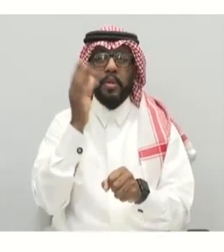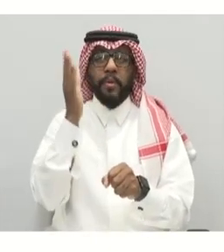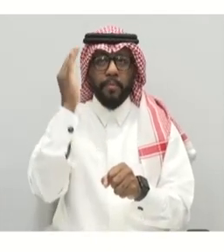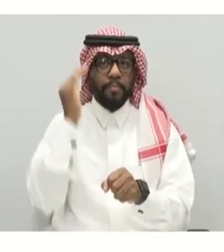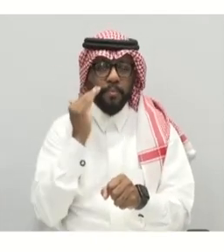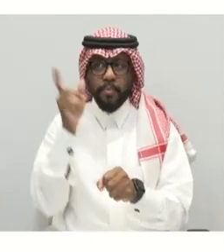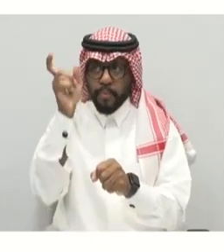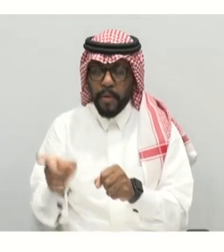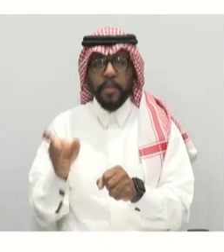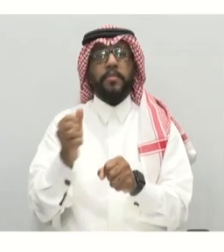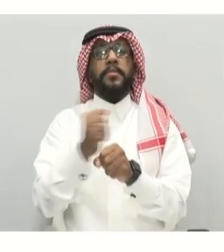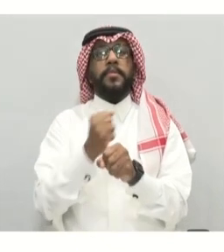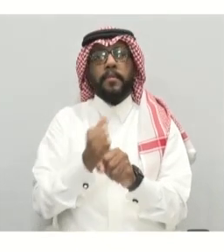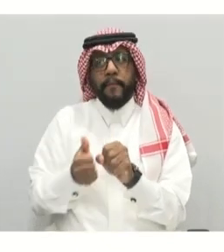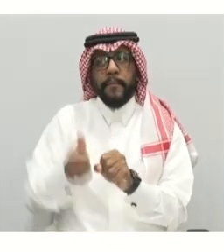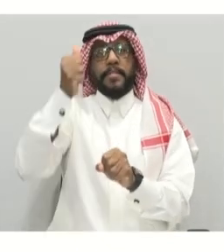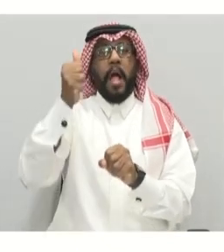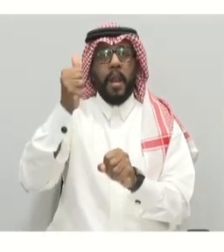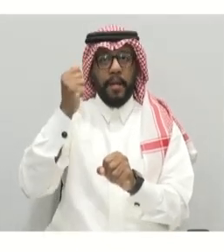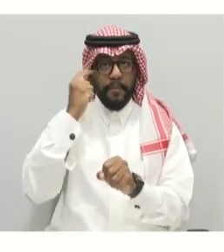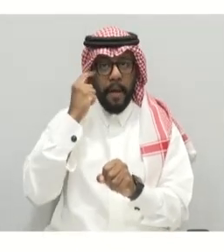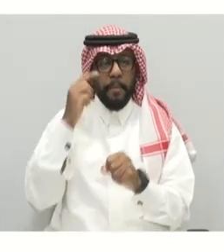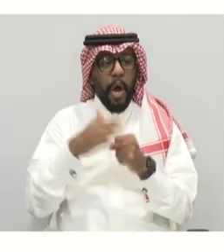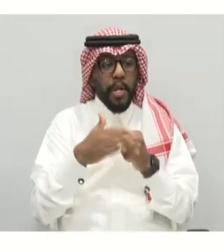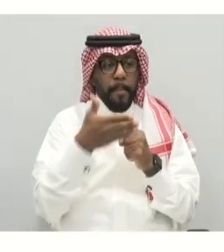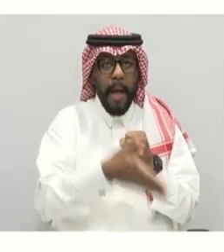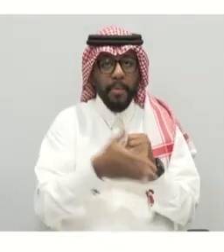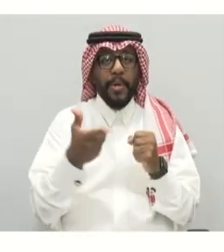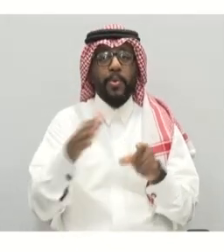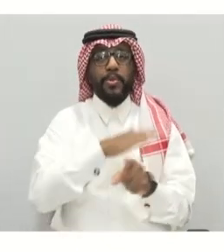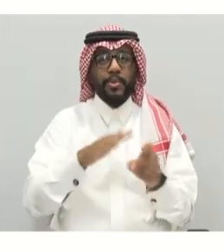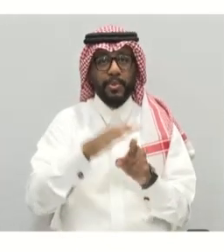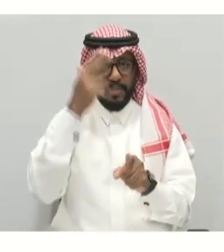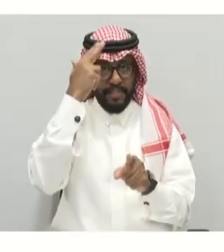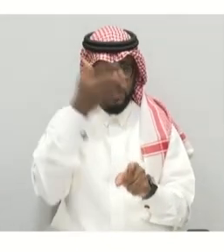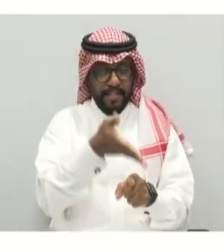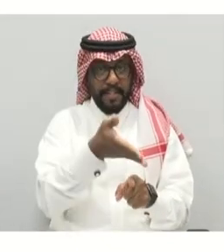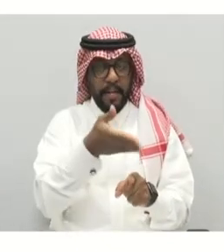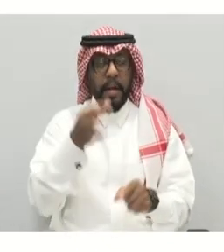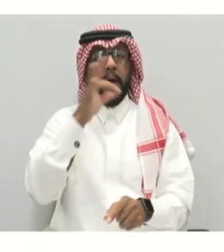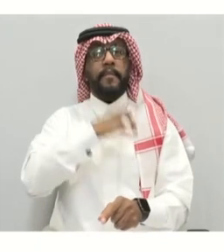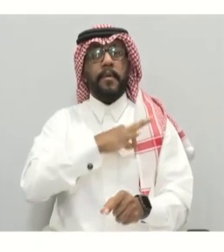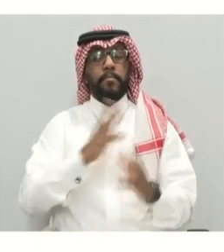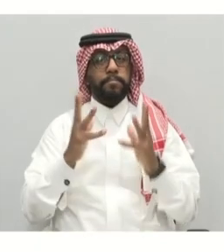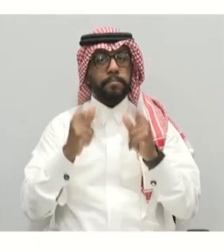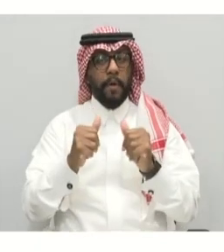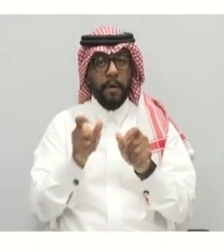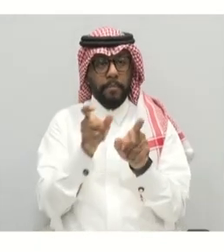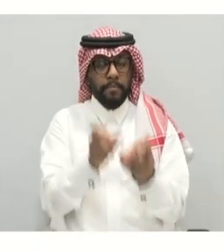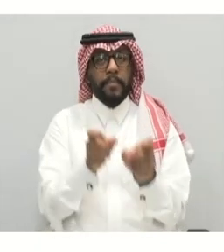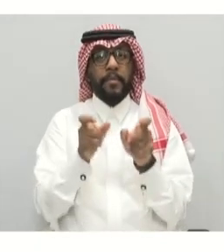يذكر دور المواطن الصالح في خدمه وطنه يعدد فوائد الالتزام